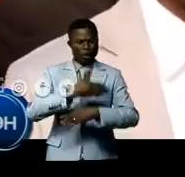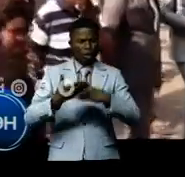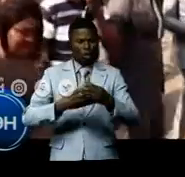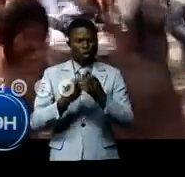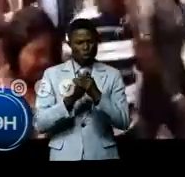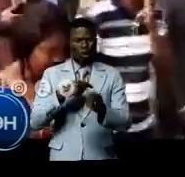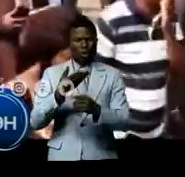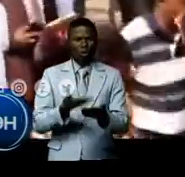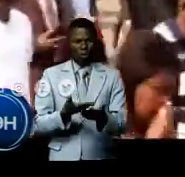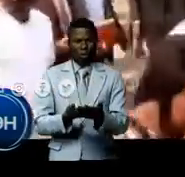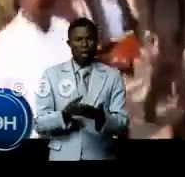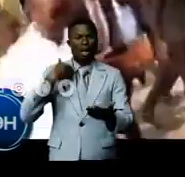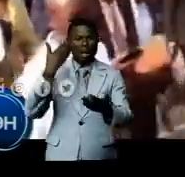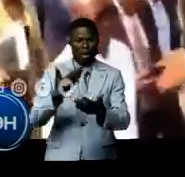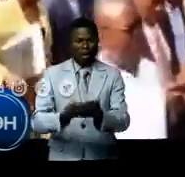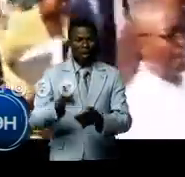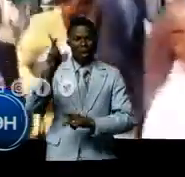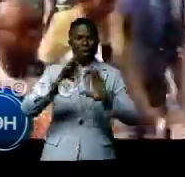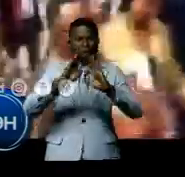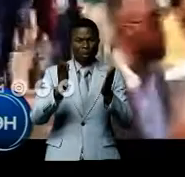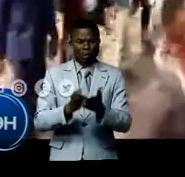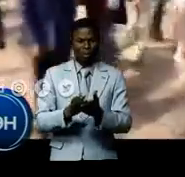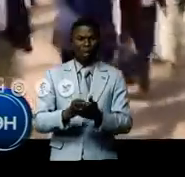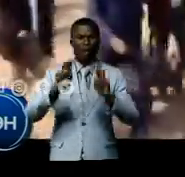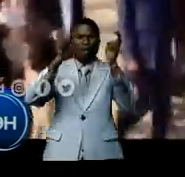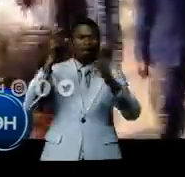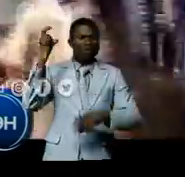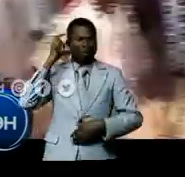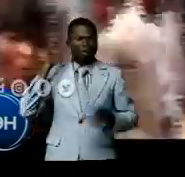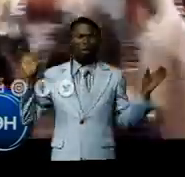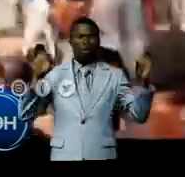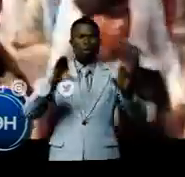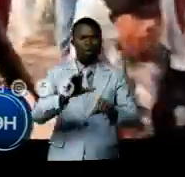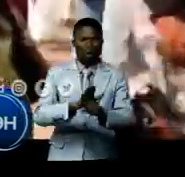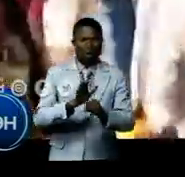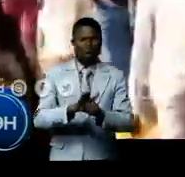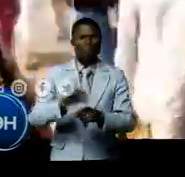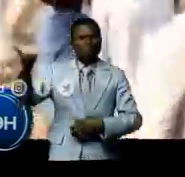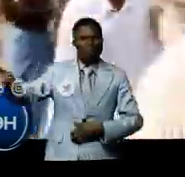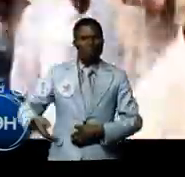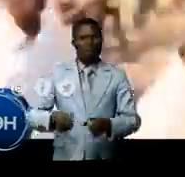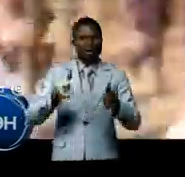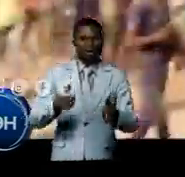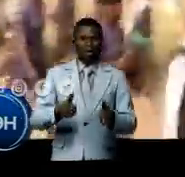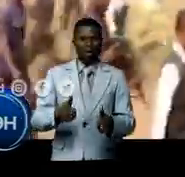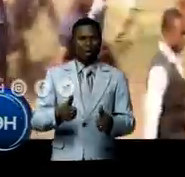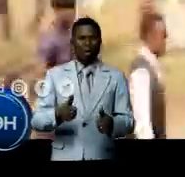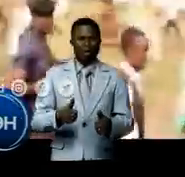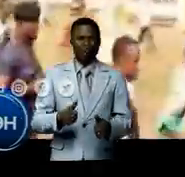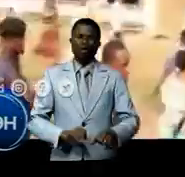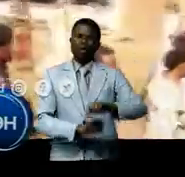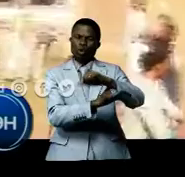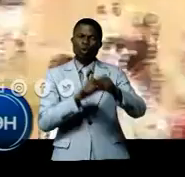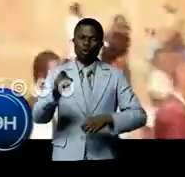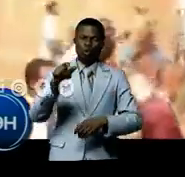pas. Soulignons qu'à son arrivée, la population de Kamaï s'est spontanément mobilisée pour lui réserver un accueil sans précédent, l'accompagnant